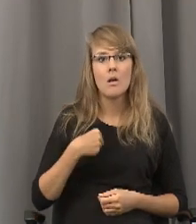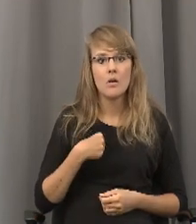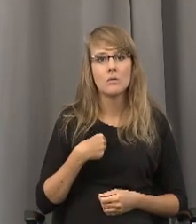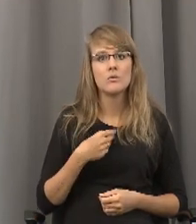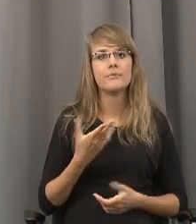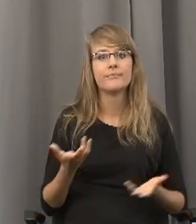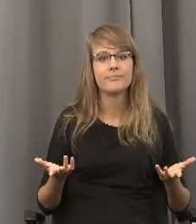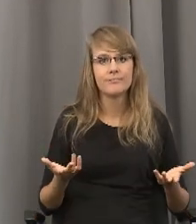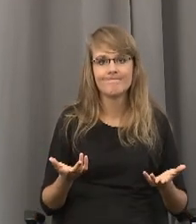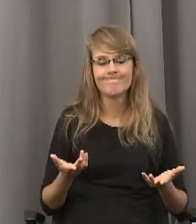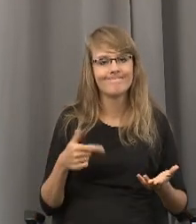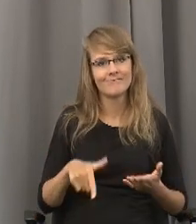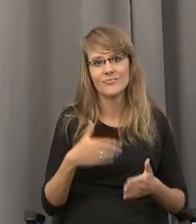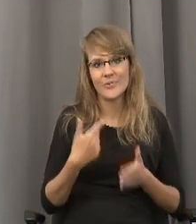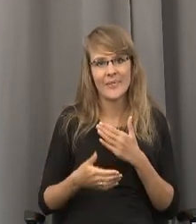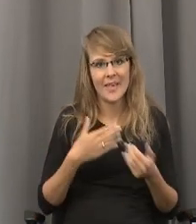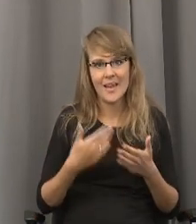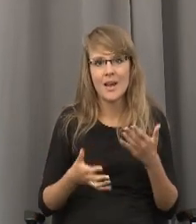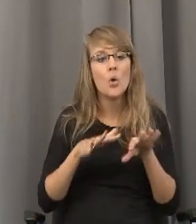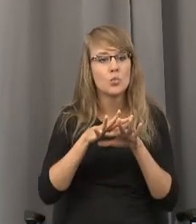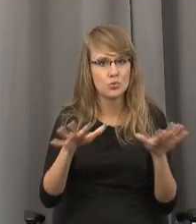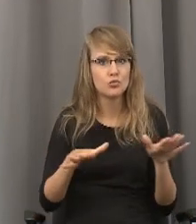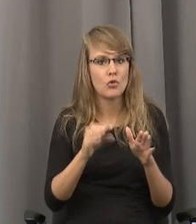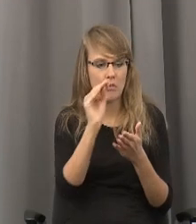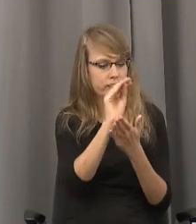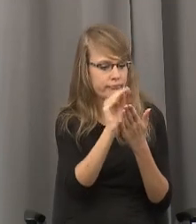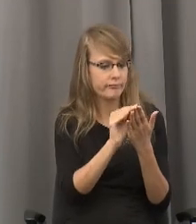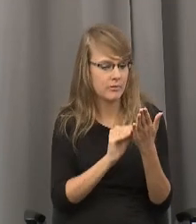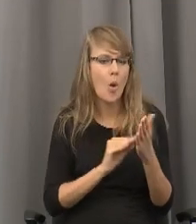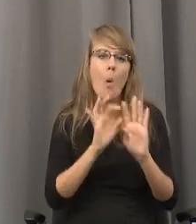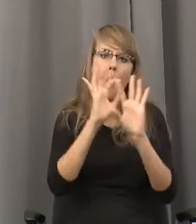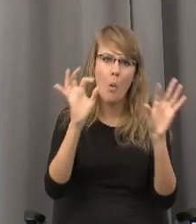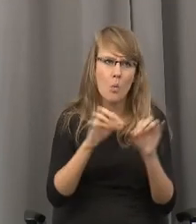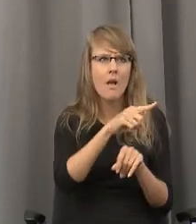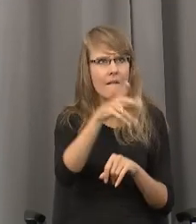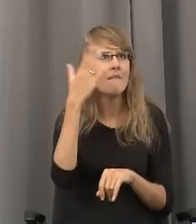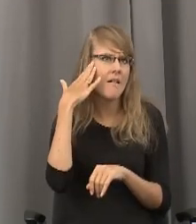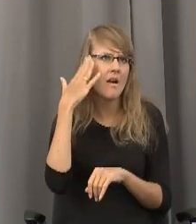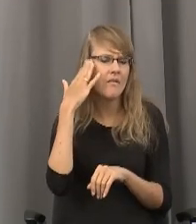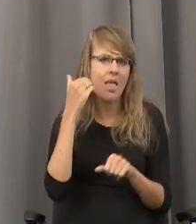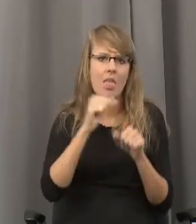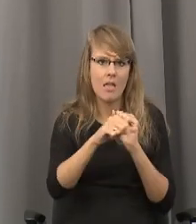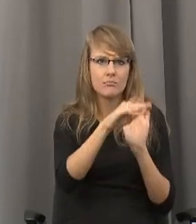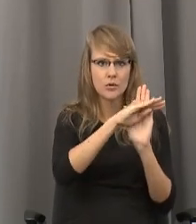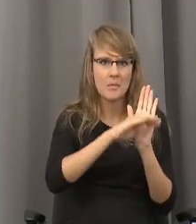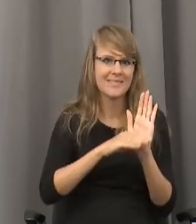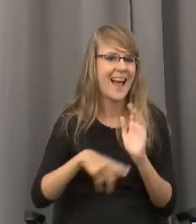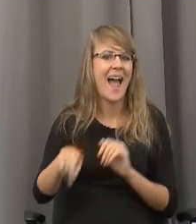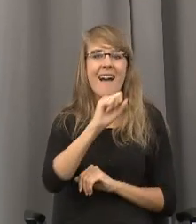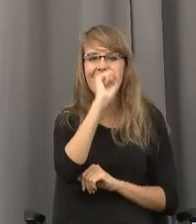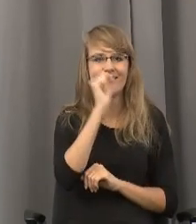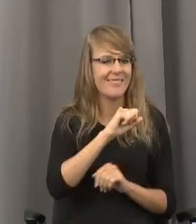słowa, prawda, jest dużo napisane, jest wiedza ogólna, że jest taki standard jakiś, ale nikt go nie